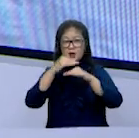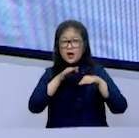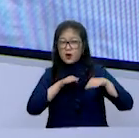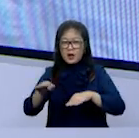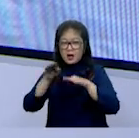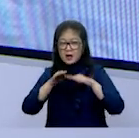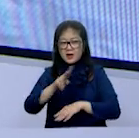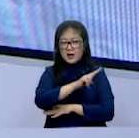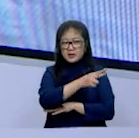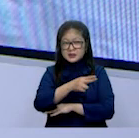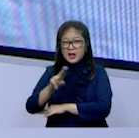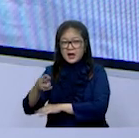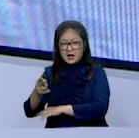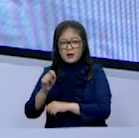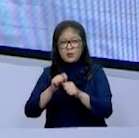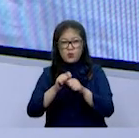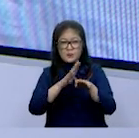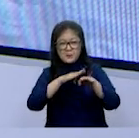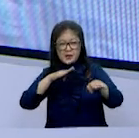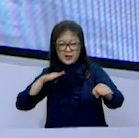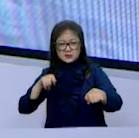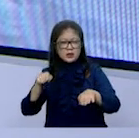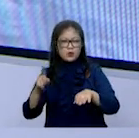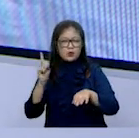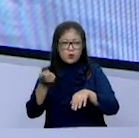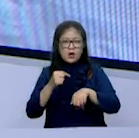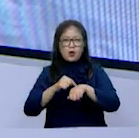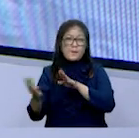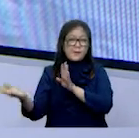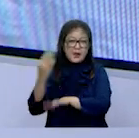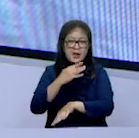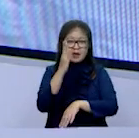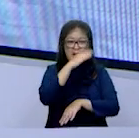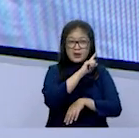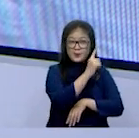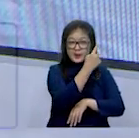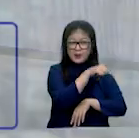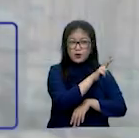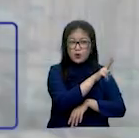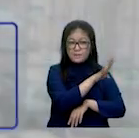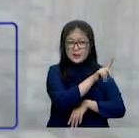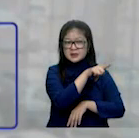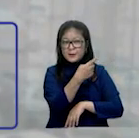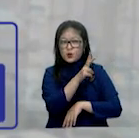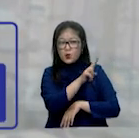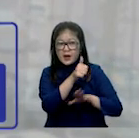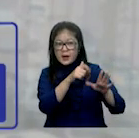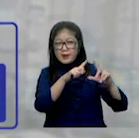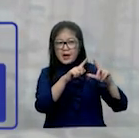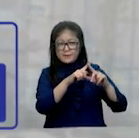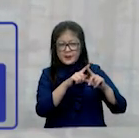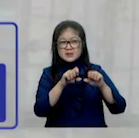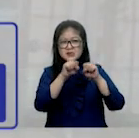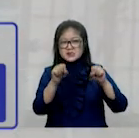untuk mengurai kepadatan saat Arus Balik untuk periode pertama 24 sampai dengan 26 April sistem one way saat Arus Balik